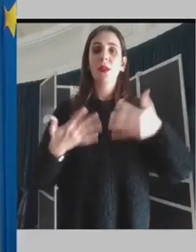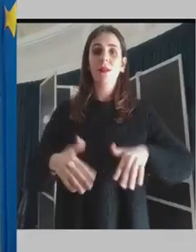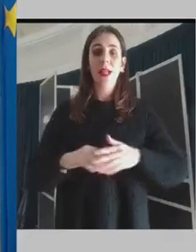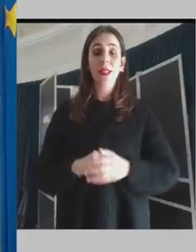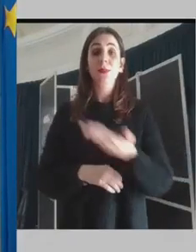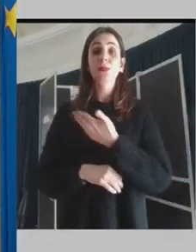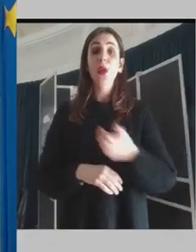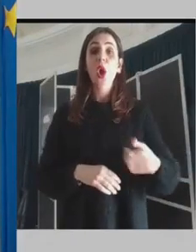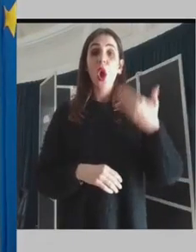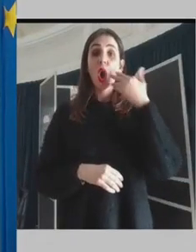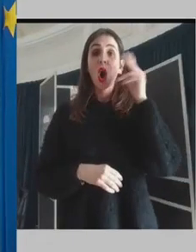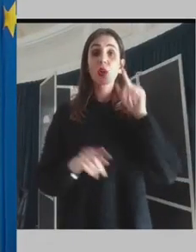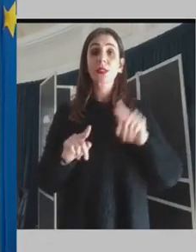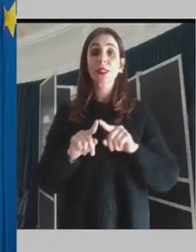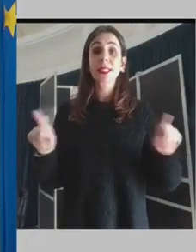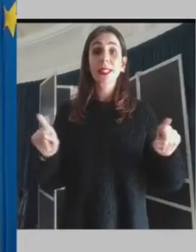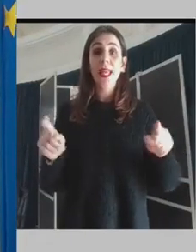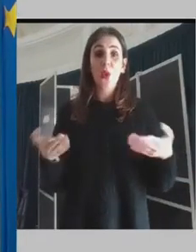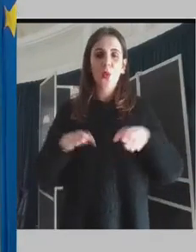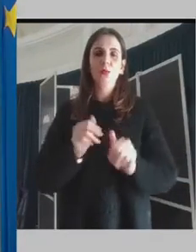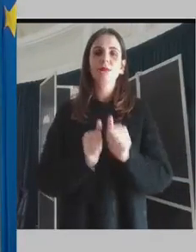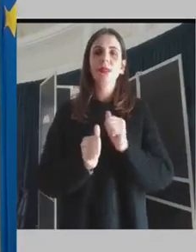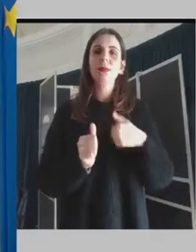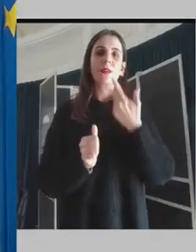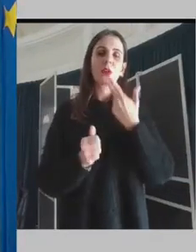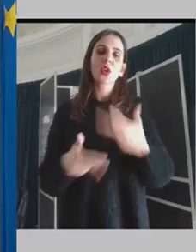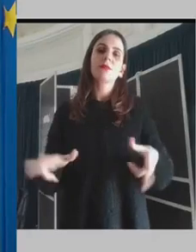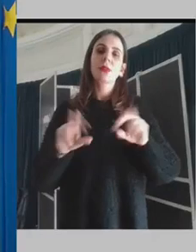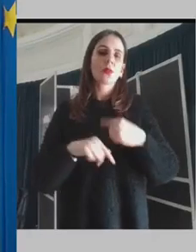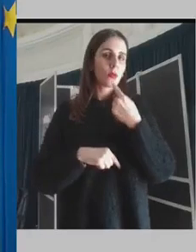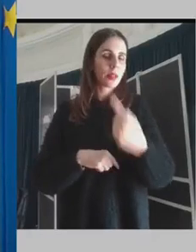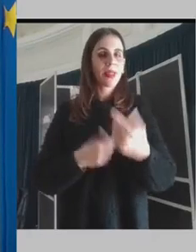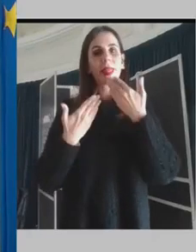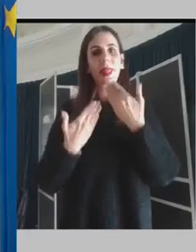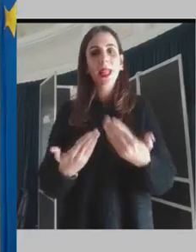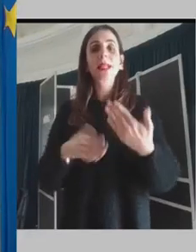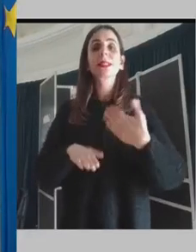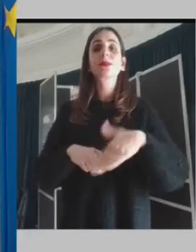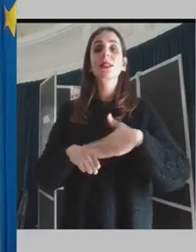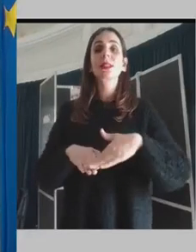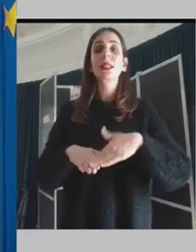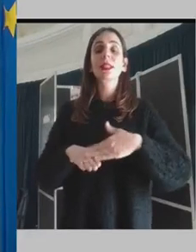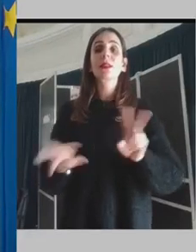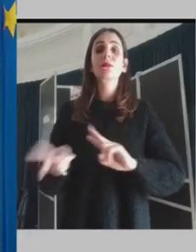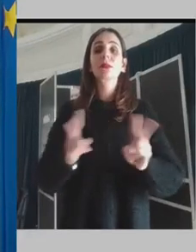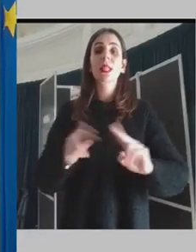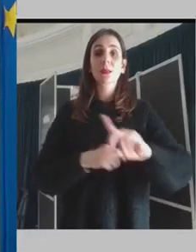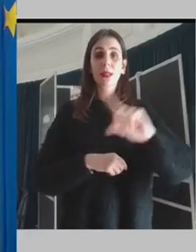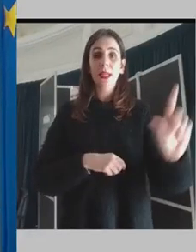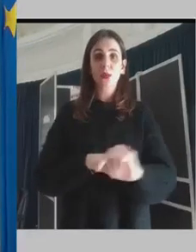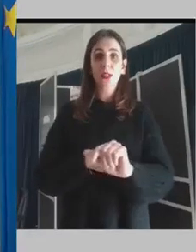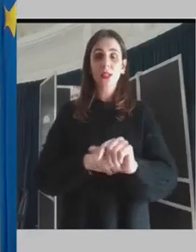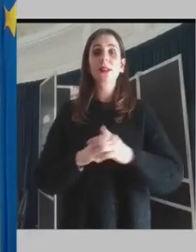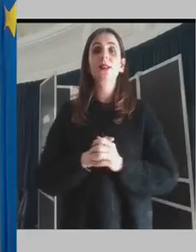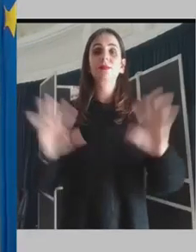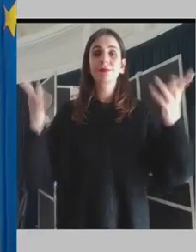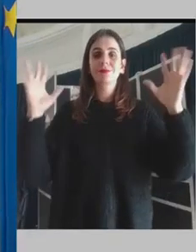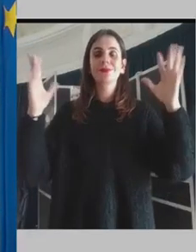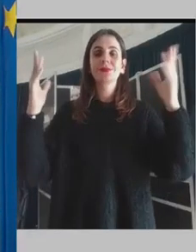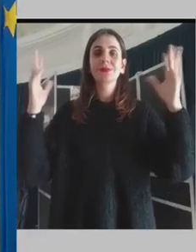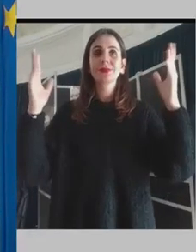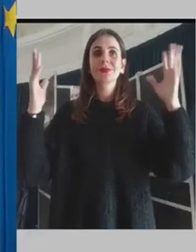Consiglieri, prima di chiudere vorrei nuovamente ringraziare il servizio dell'interpretariato LIS che ci ha